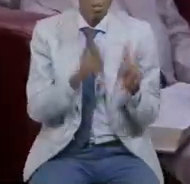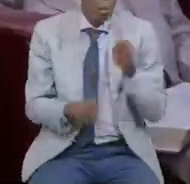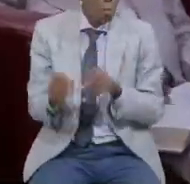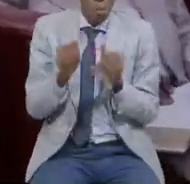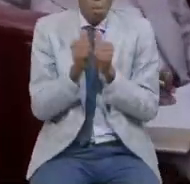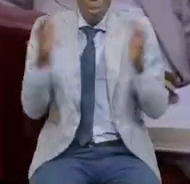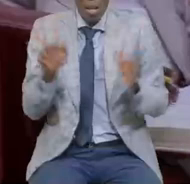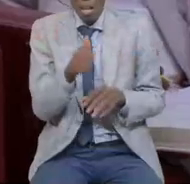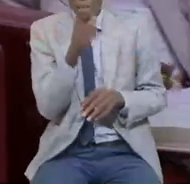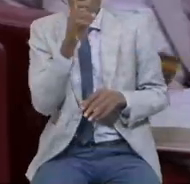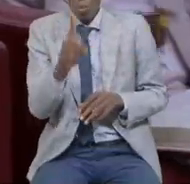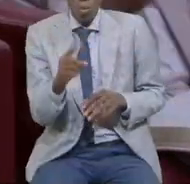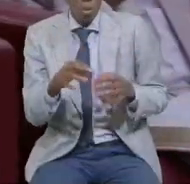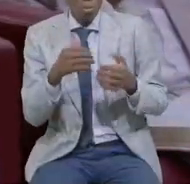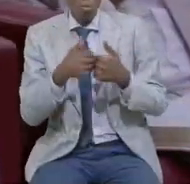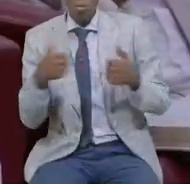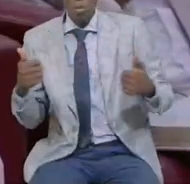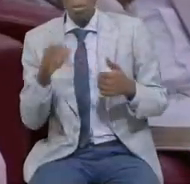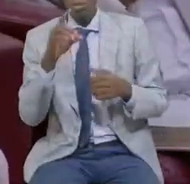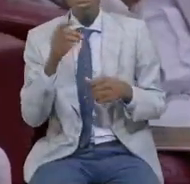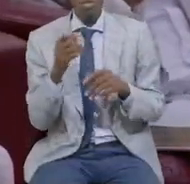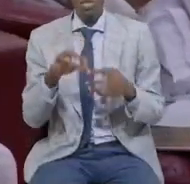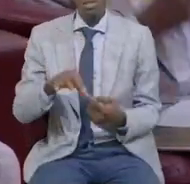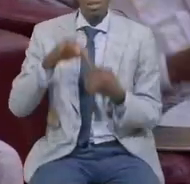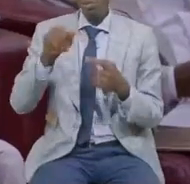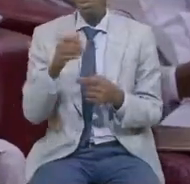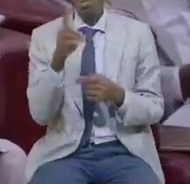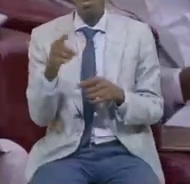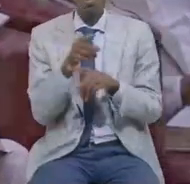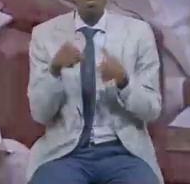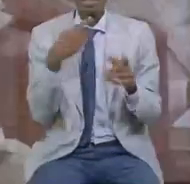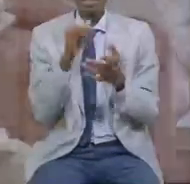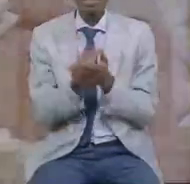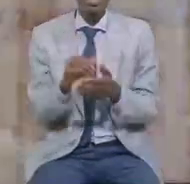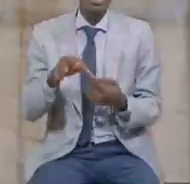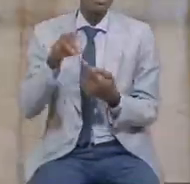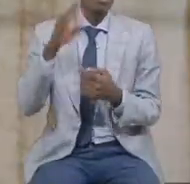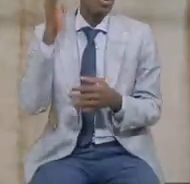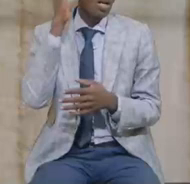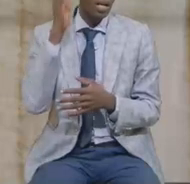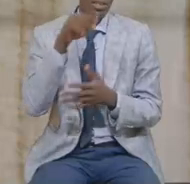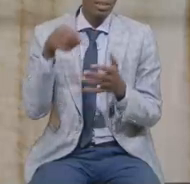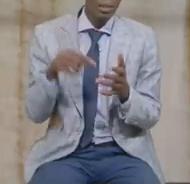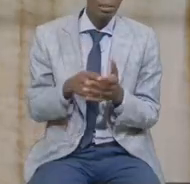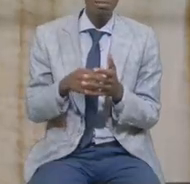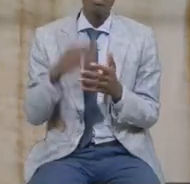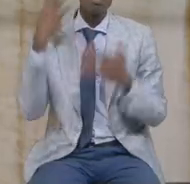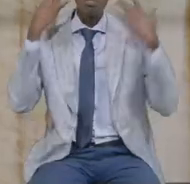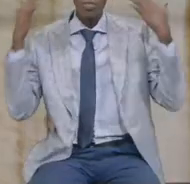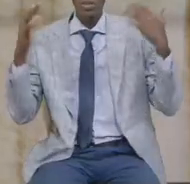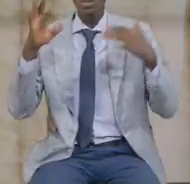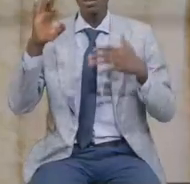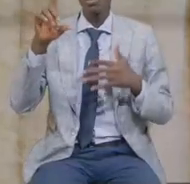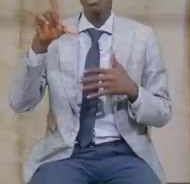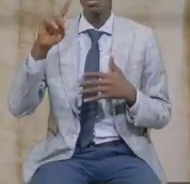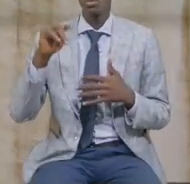où tous les peuples entendirent, sans exception, le son de la trompette, du